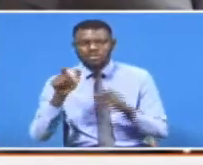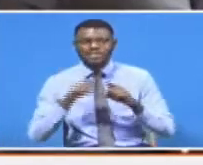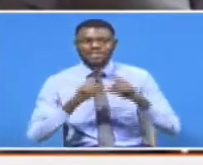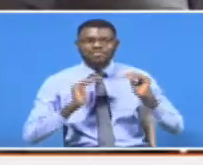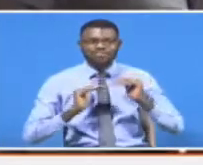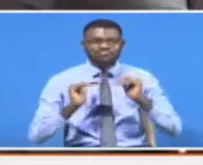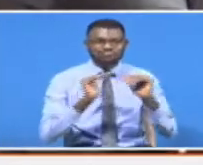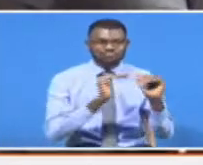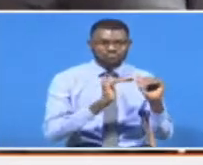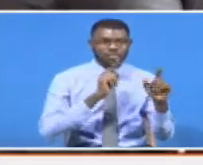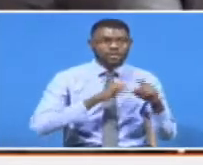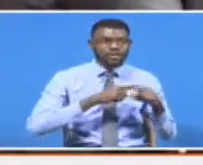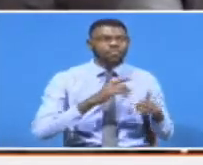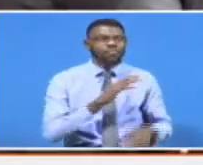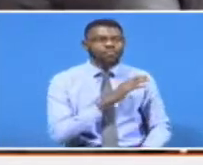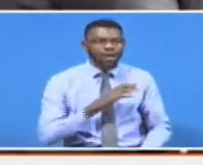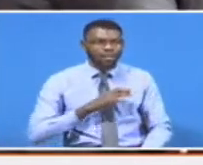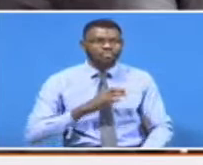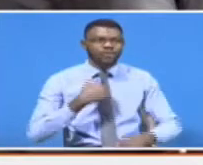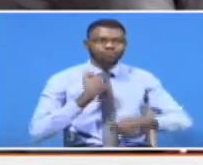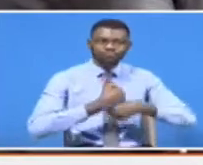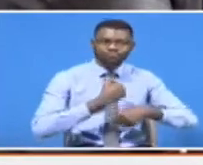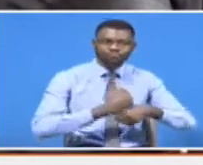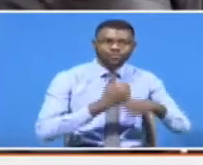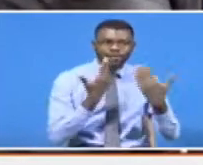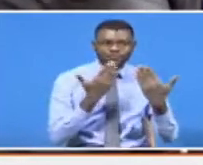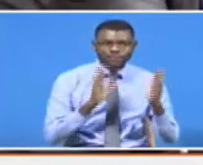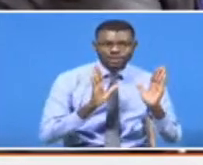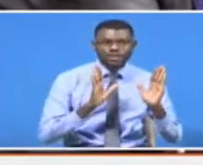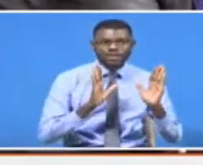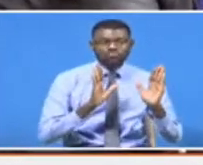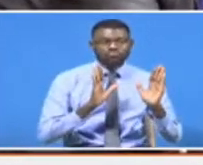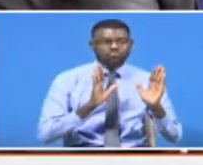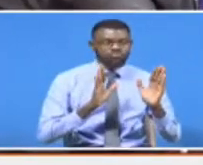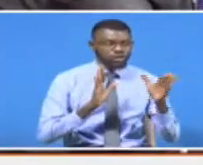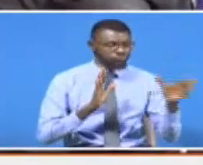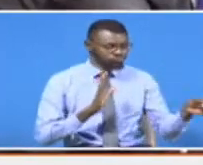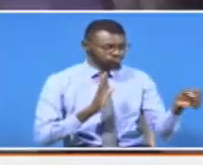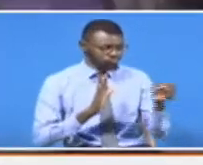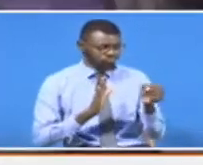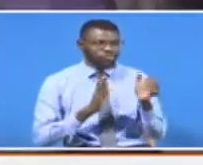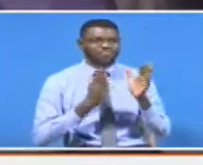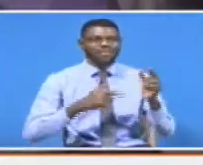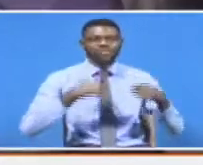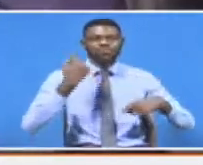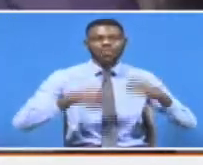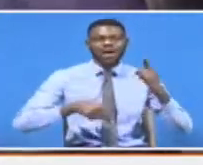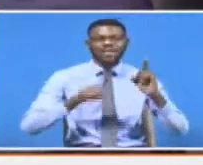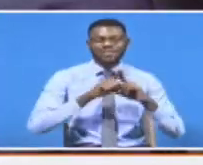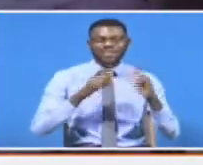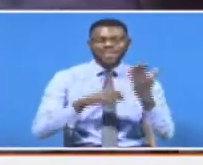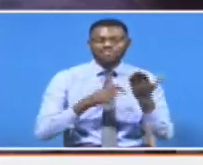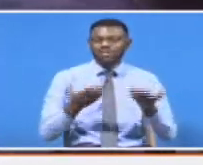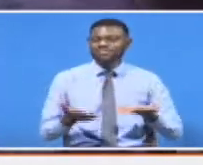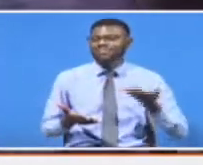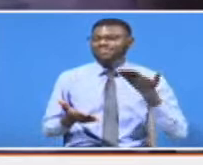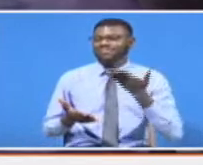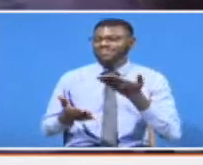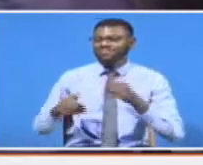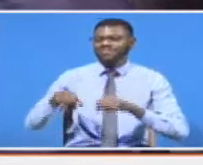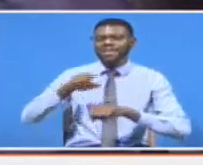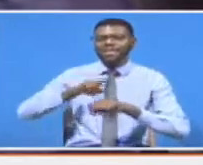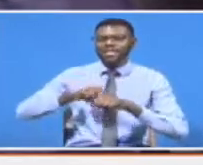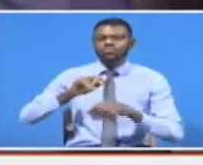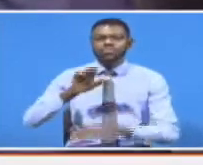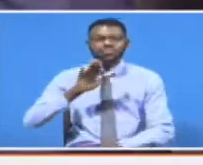hilo litakapokamilisha mahojiano yake litamteua aliyeibuka mshindi na jina lake kuwasilishwa bungeni. Bunge likipitisha jina